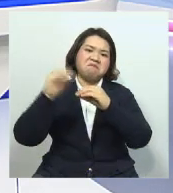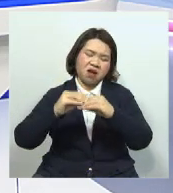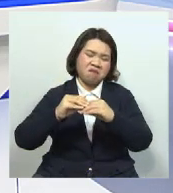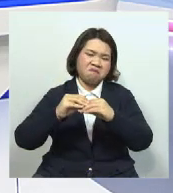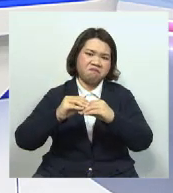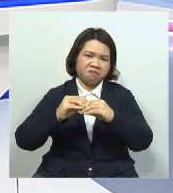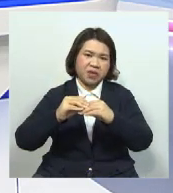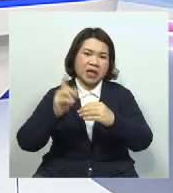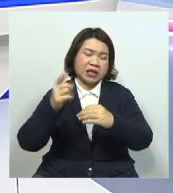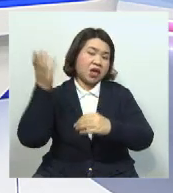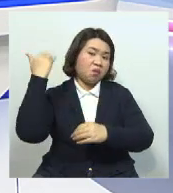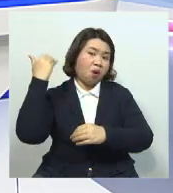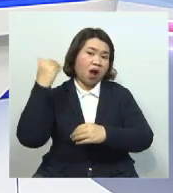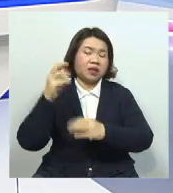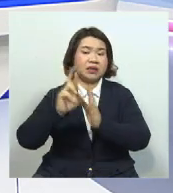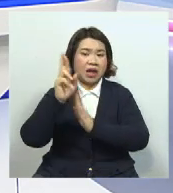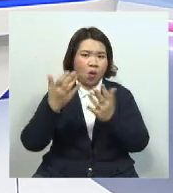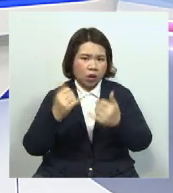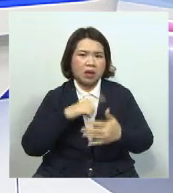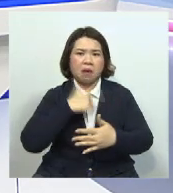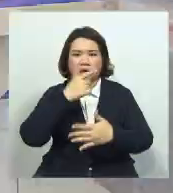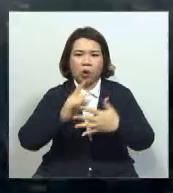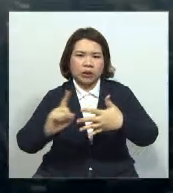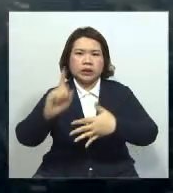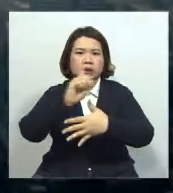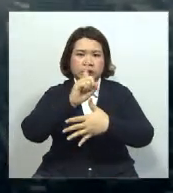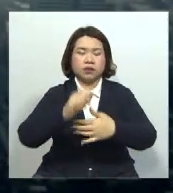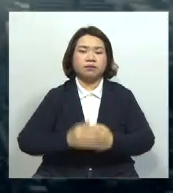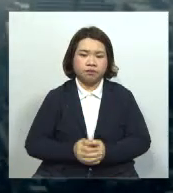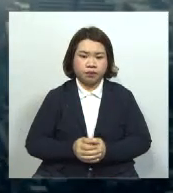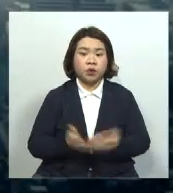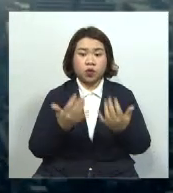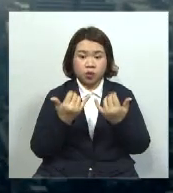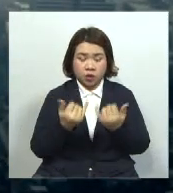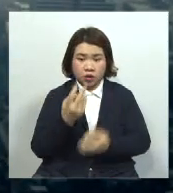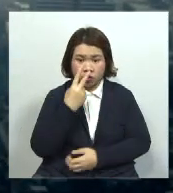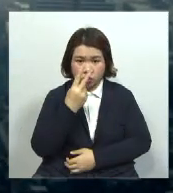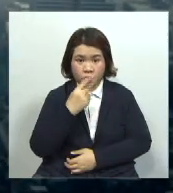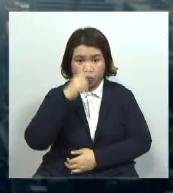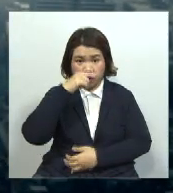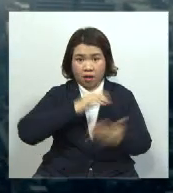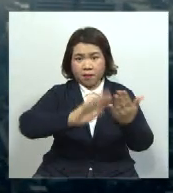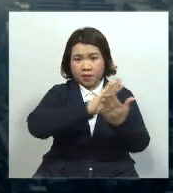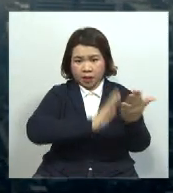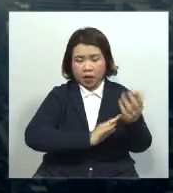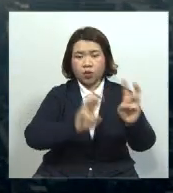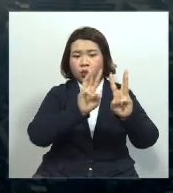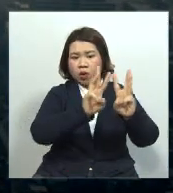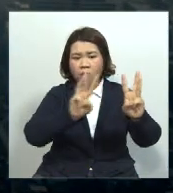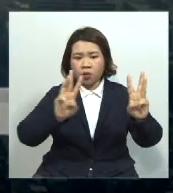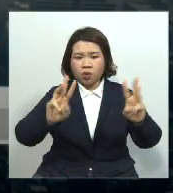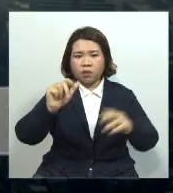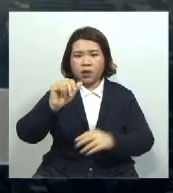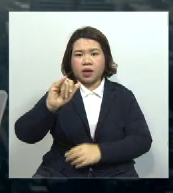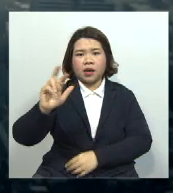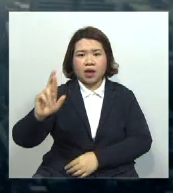อันดับที่1แทนพื้นที่จังหวัดเชียงรายค่ะไปดูสถานการณ์และคุณภาพอากาศประเทศไทยจากเว็บไซต์